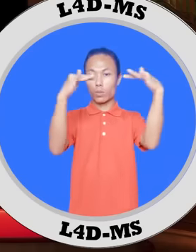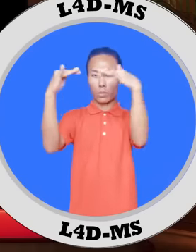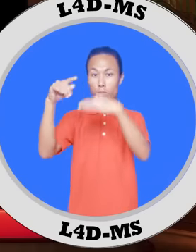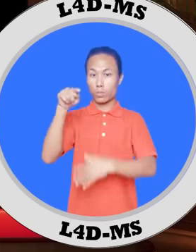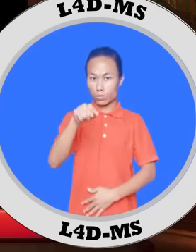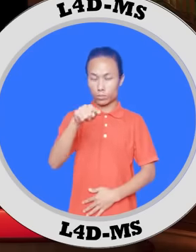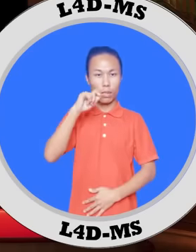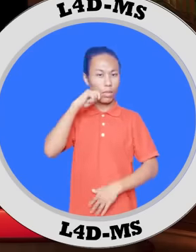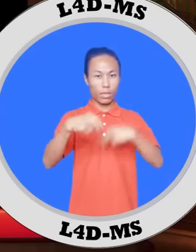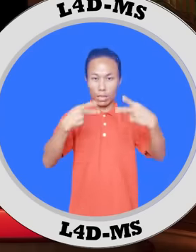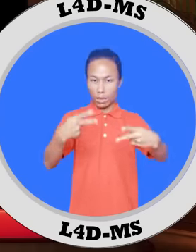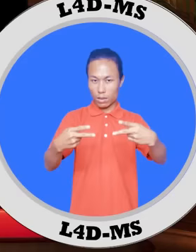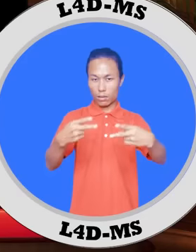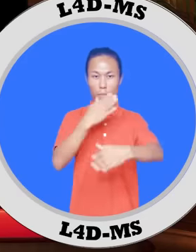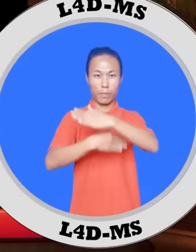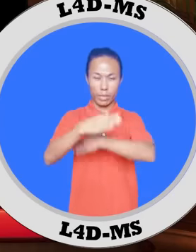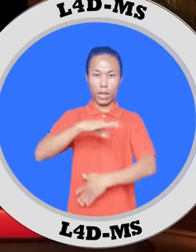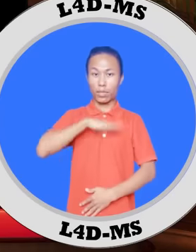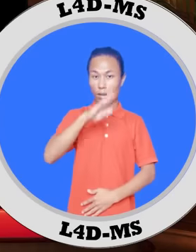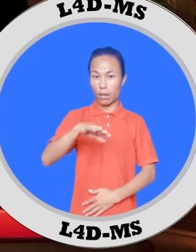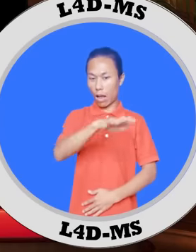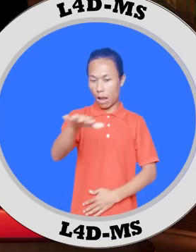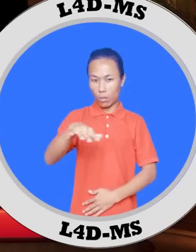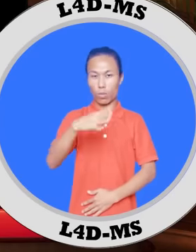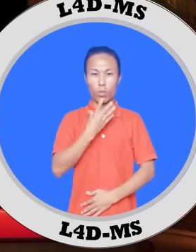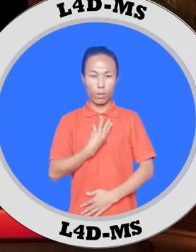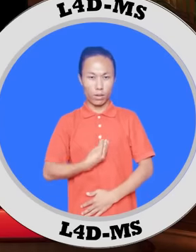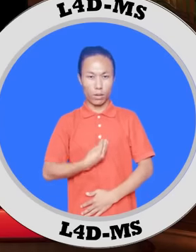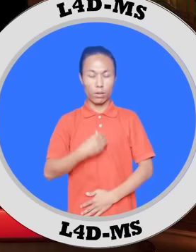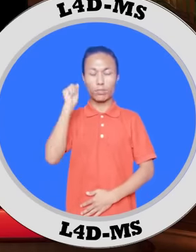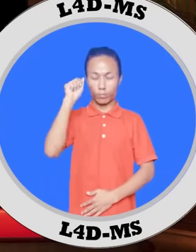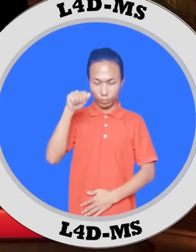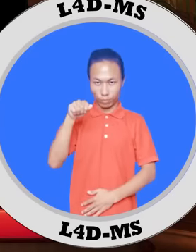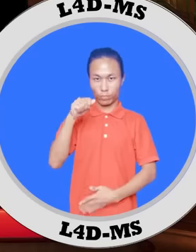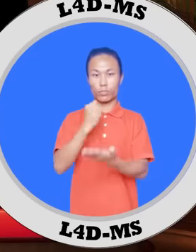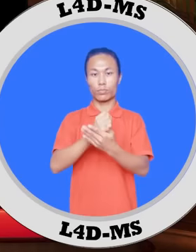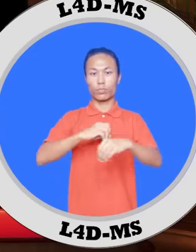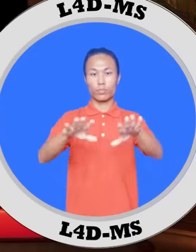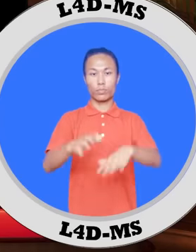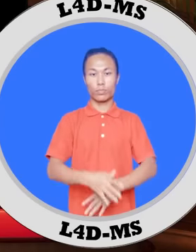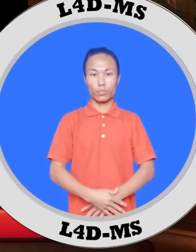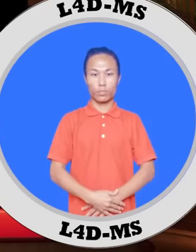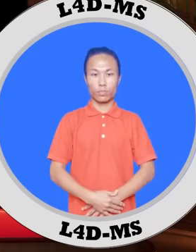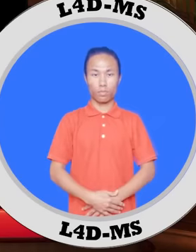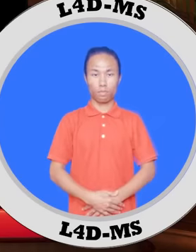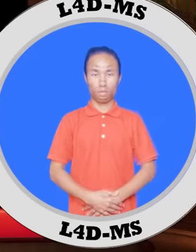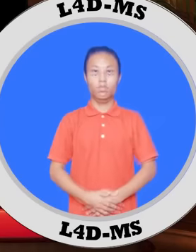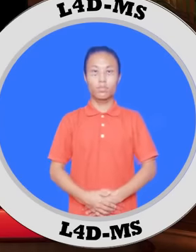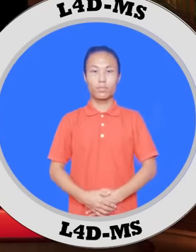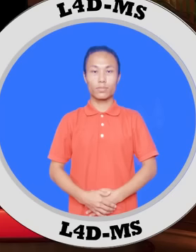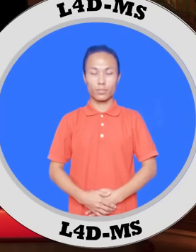Toyare, City, Simmerine, Gola Inga, Sono, Luran Toyare, City, Simmerigo, Unu, Computerlo